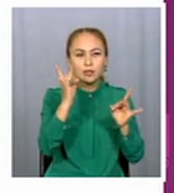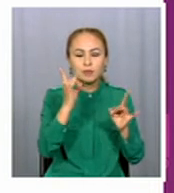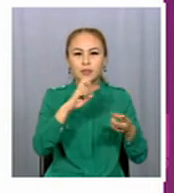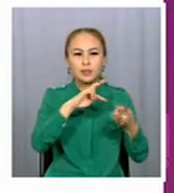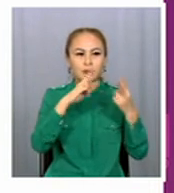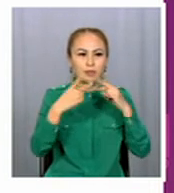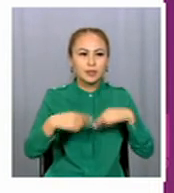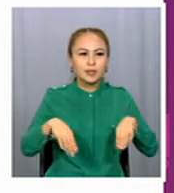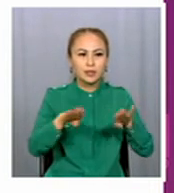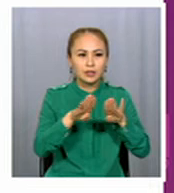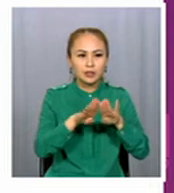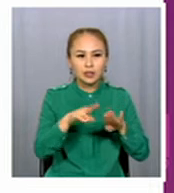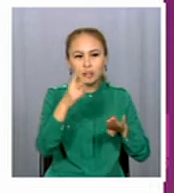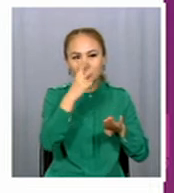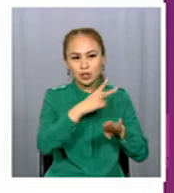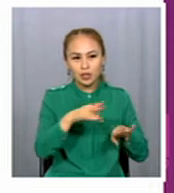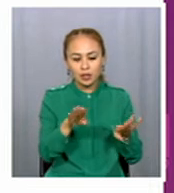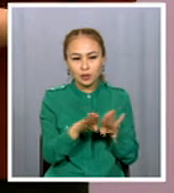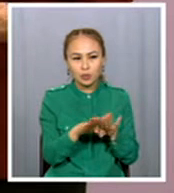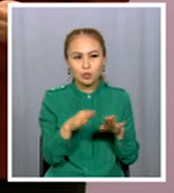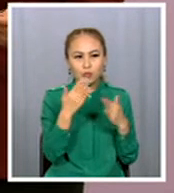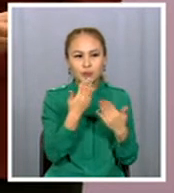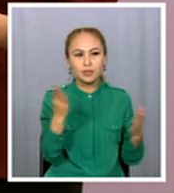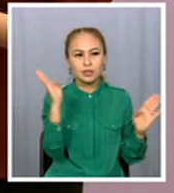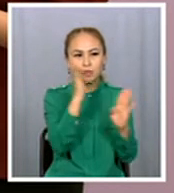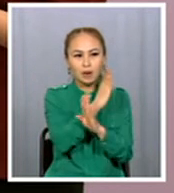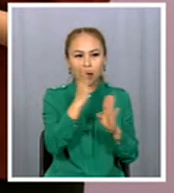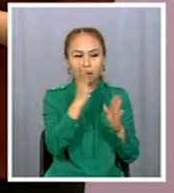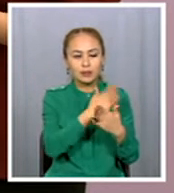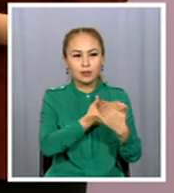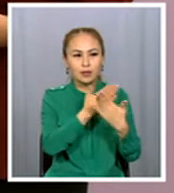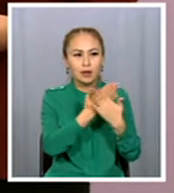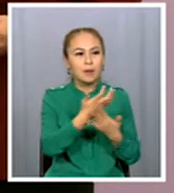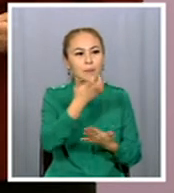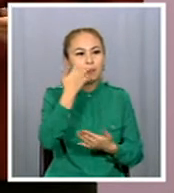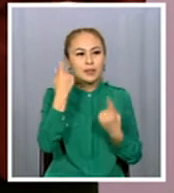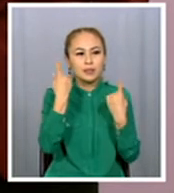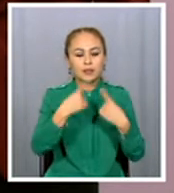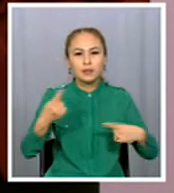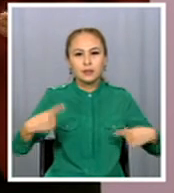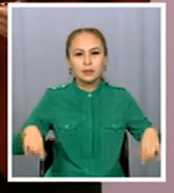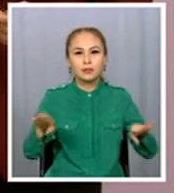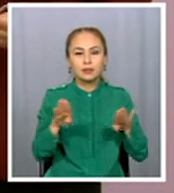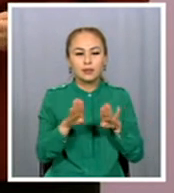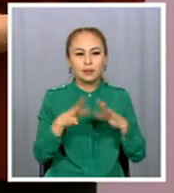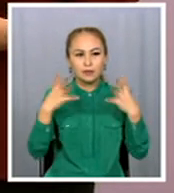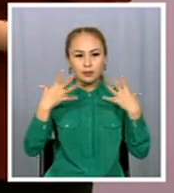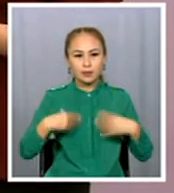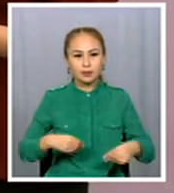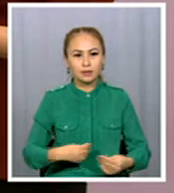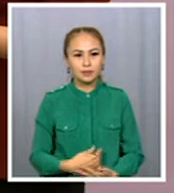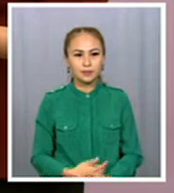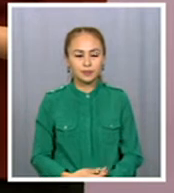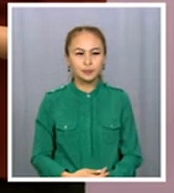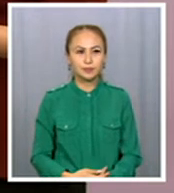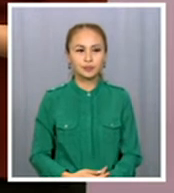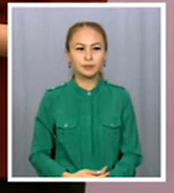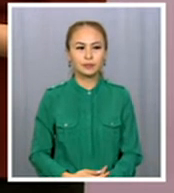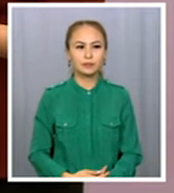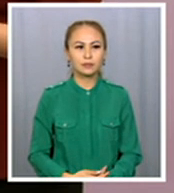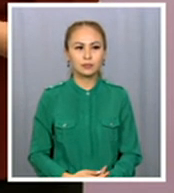Дыбысты тербелістегі дене шығарады. Осы тербеліс ауа арқылы басқа денелерге таралады.